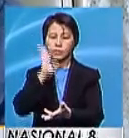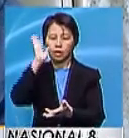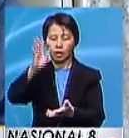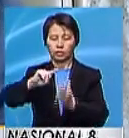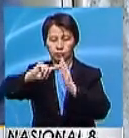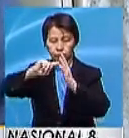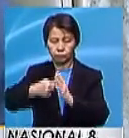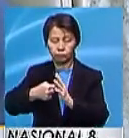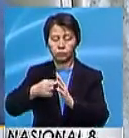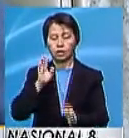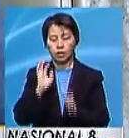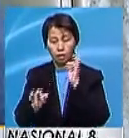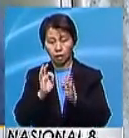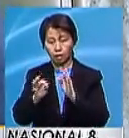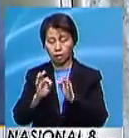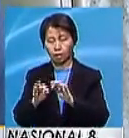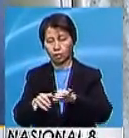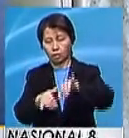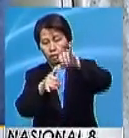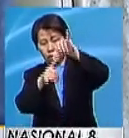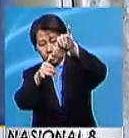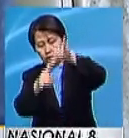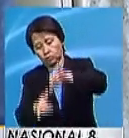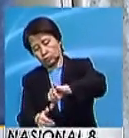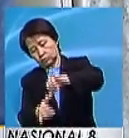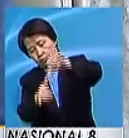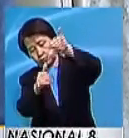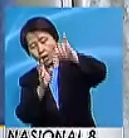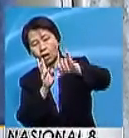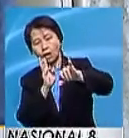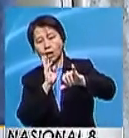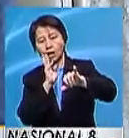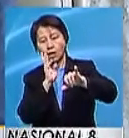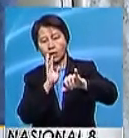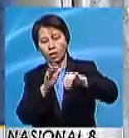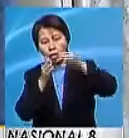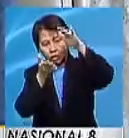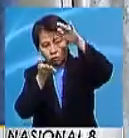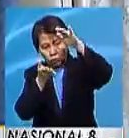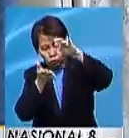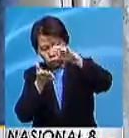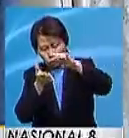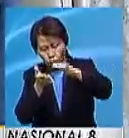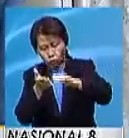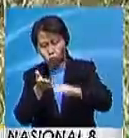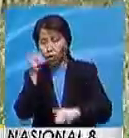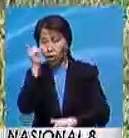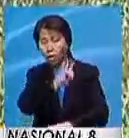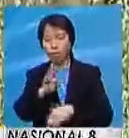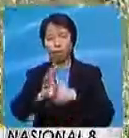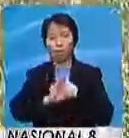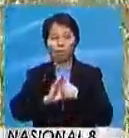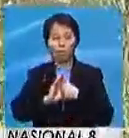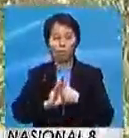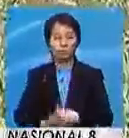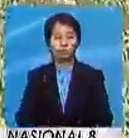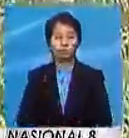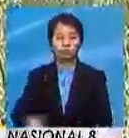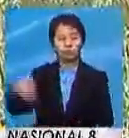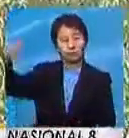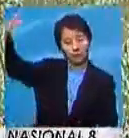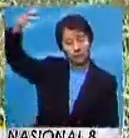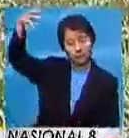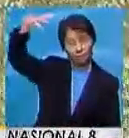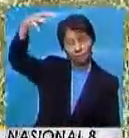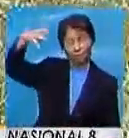diaktifkan sekiranya keadaan paras sungai dan empangan menyusut kepada paras kritikal. Fenomena El Nino yang